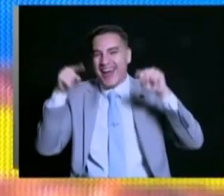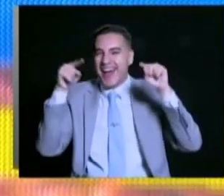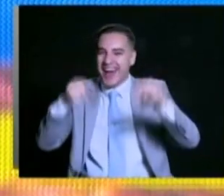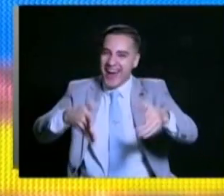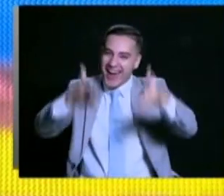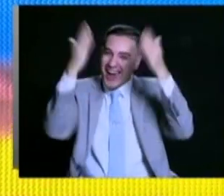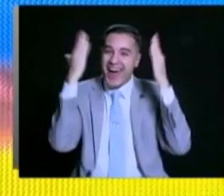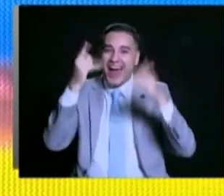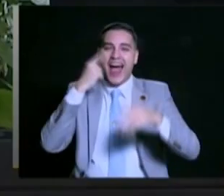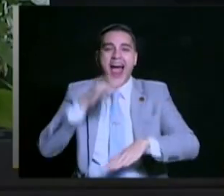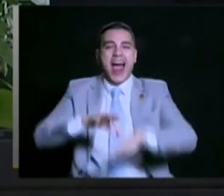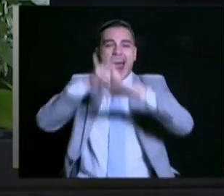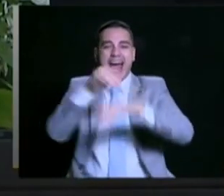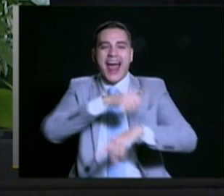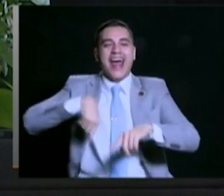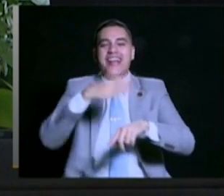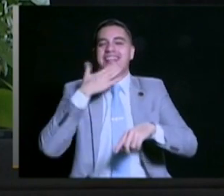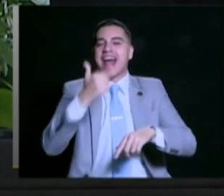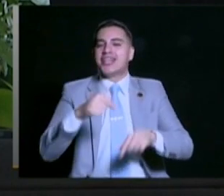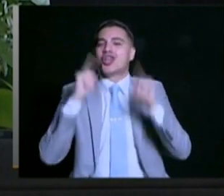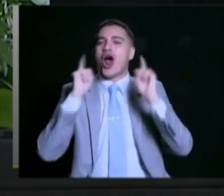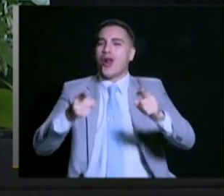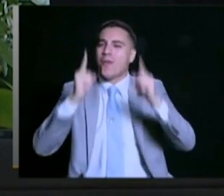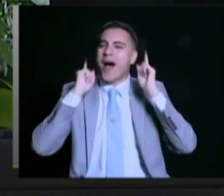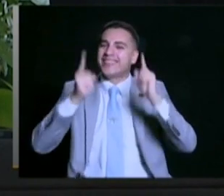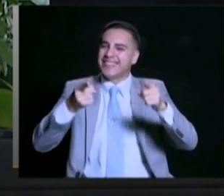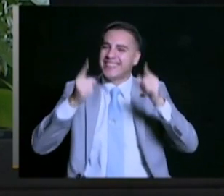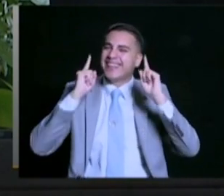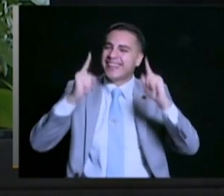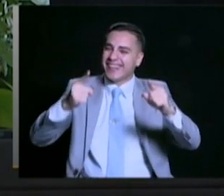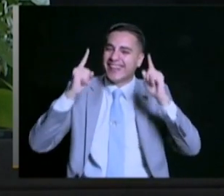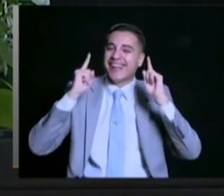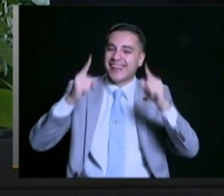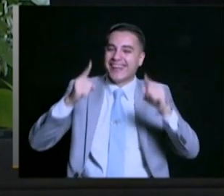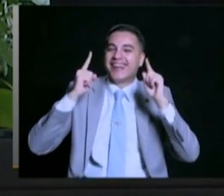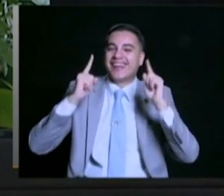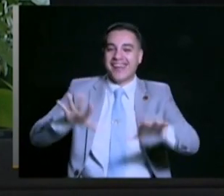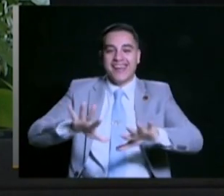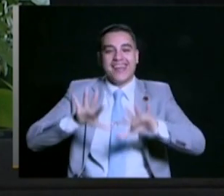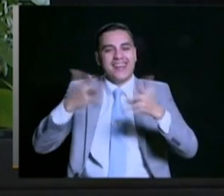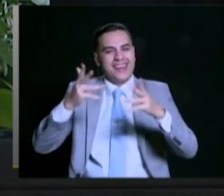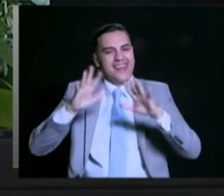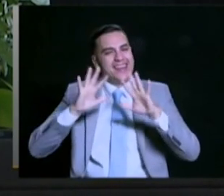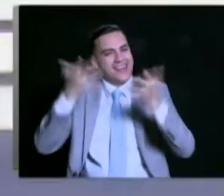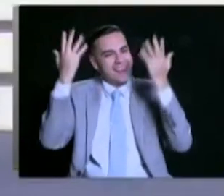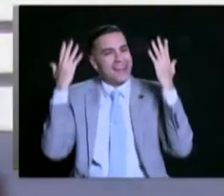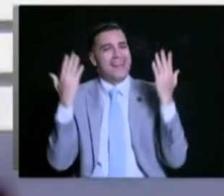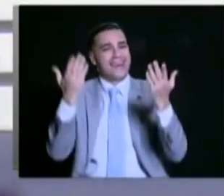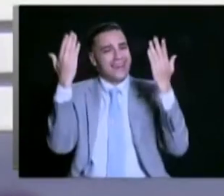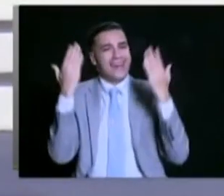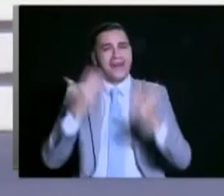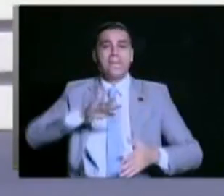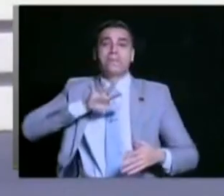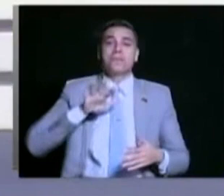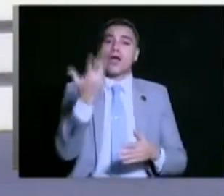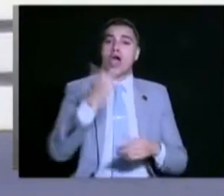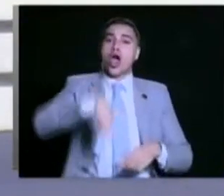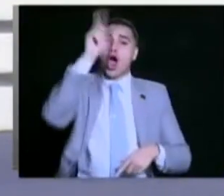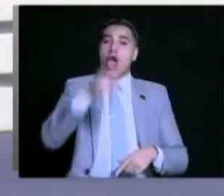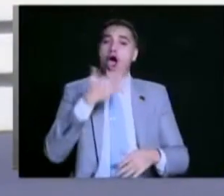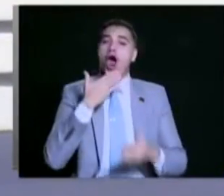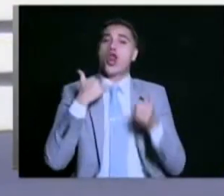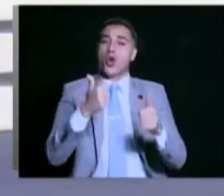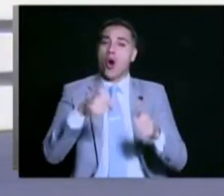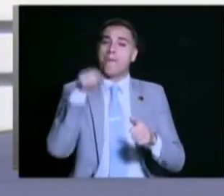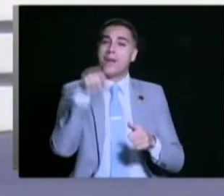انا مكنتش عارف اصلا الاحتفاليه الاجنده بتاعتها ماشيه ازاي انا كنت طالع لايف وانا ما كنتش عارف الفقره اللي جايه من التانيه ايه